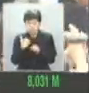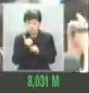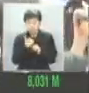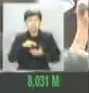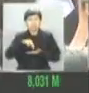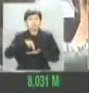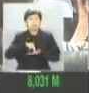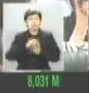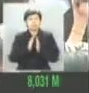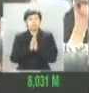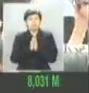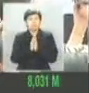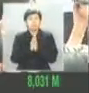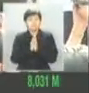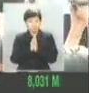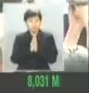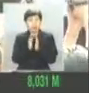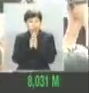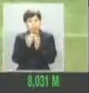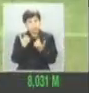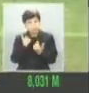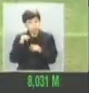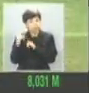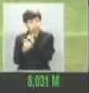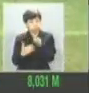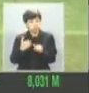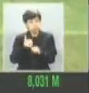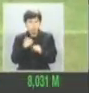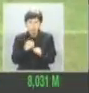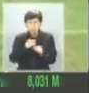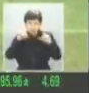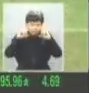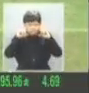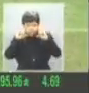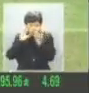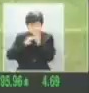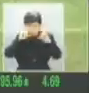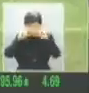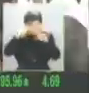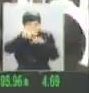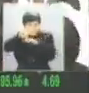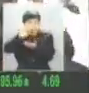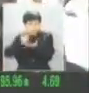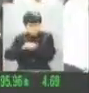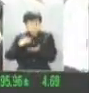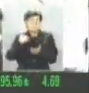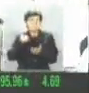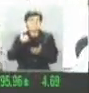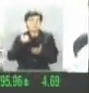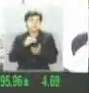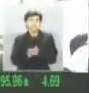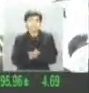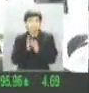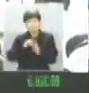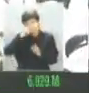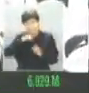นิ่งและตั้งจิตอธิษฐานเพื่อแสดงความเคารพและผู้มาร่วมงานบางส่วนก็พยายามถ่ายภาพเก็บไว้เป็นที่ระลึกชาวพุทธที่มาร่วมง